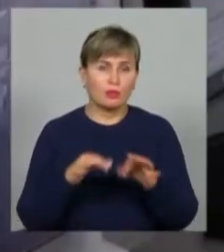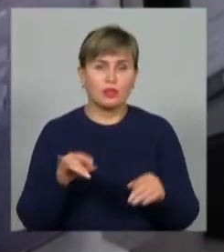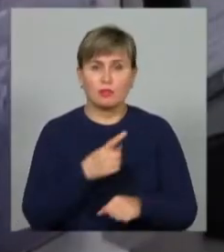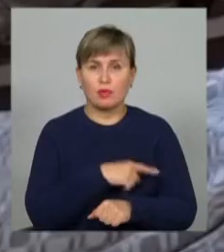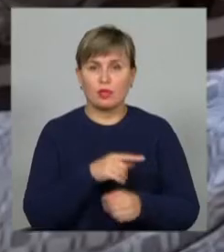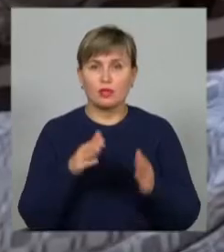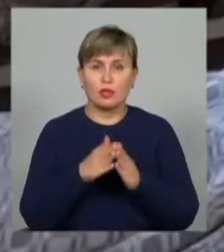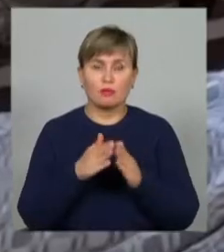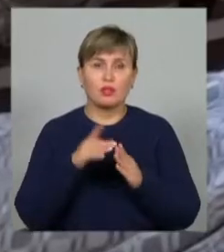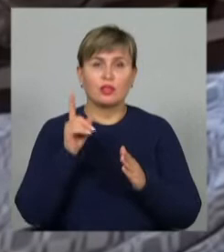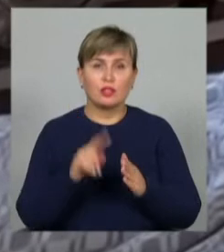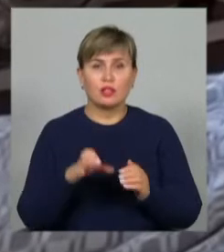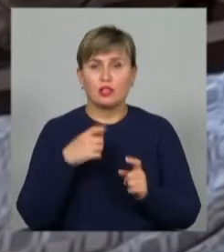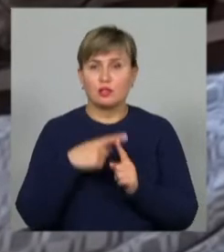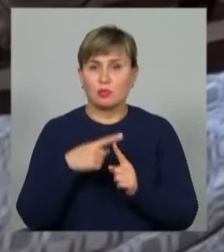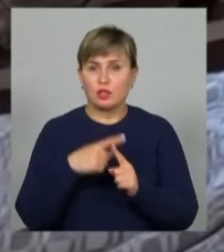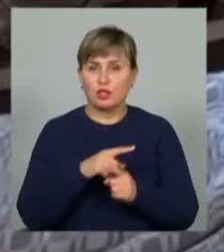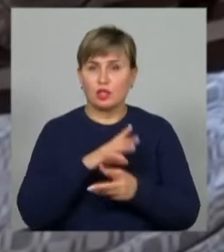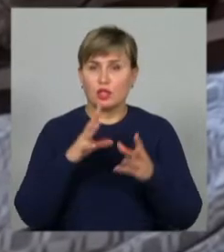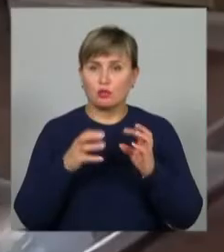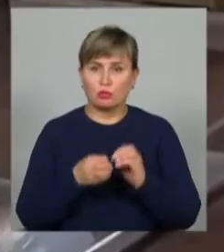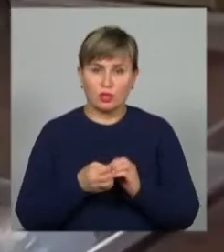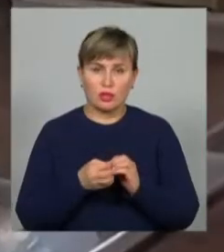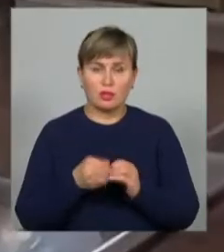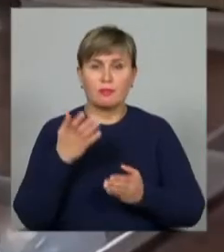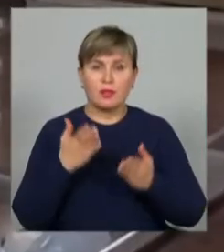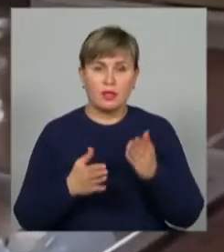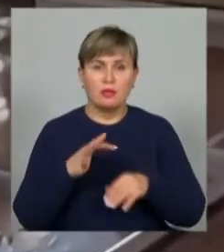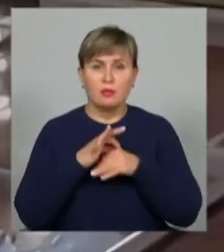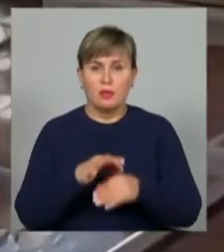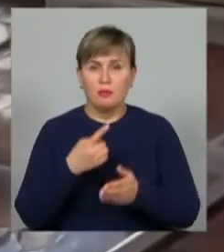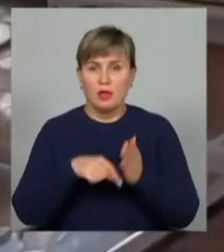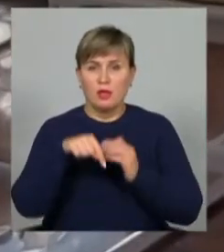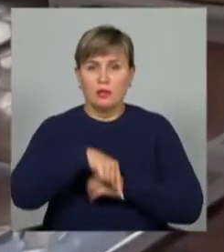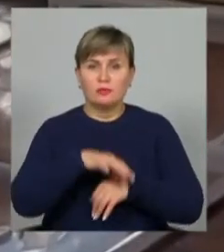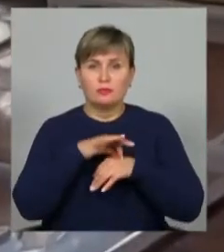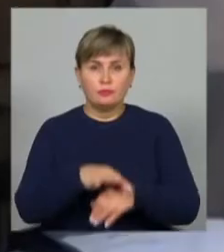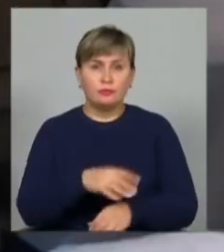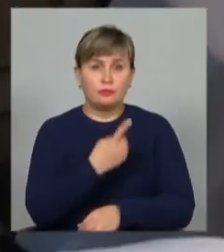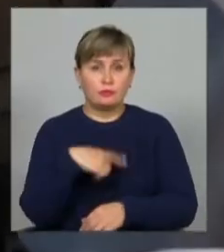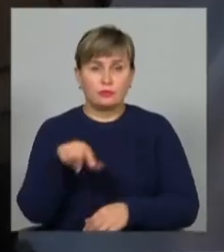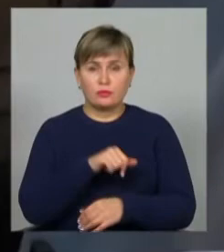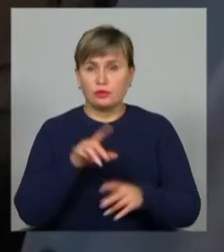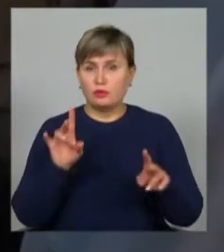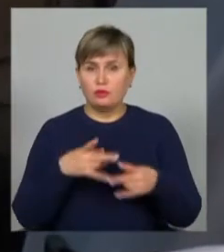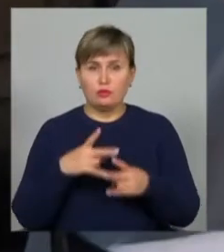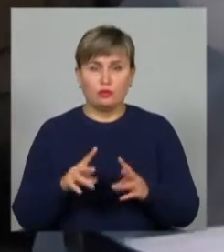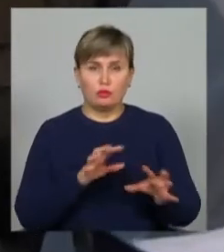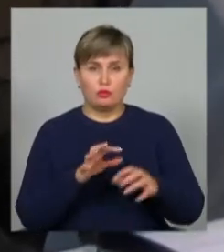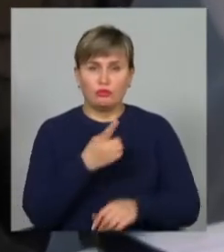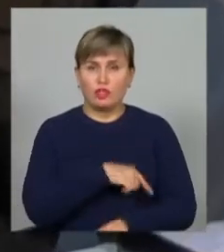больницы домой даже с положительным результатом теста, если они провели в палате неделю, и им не требуется серьезный уход